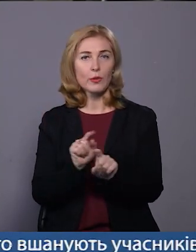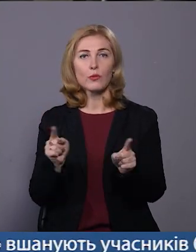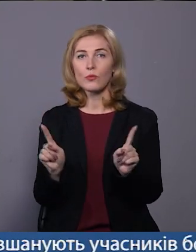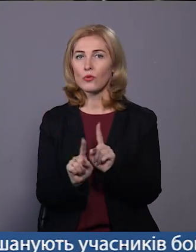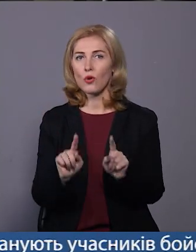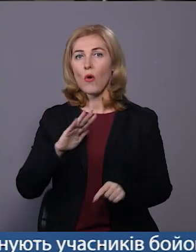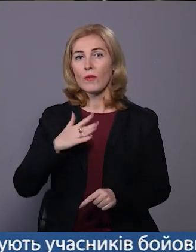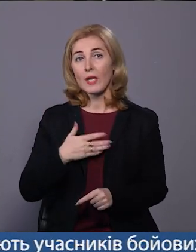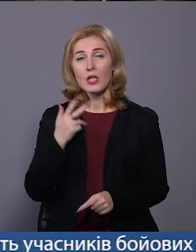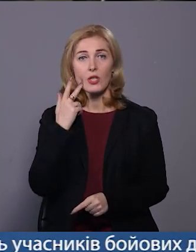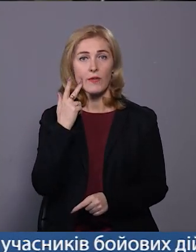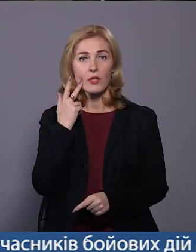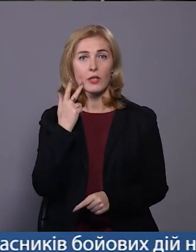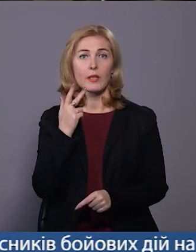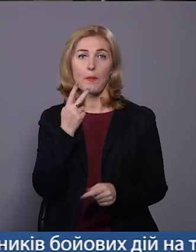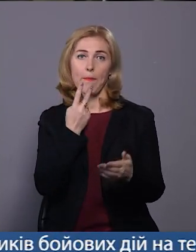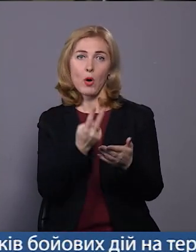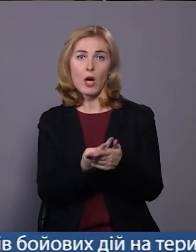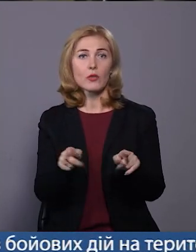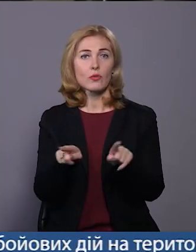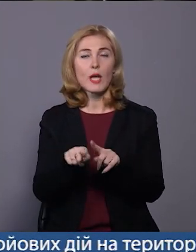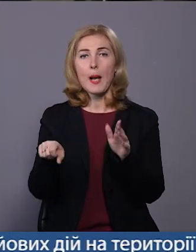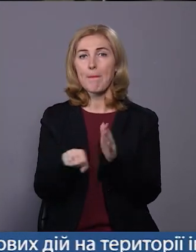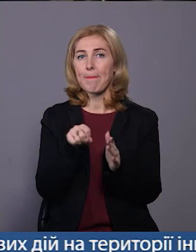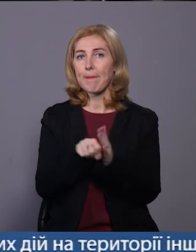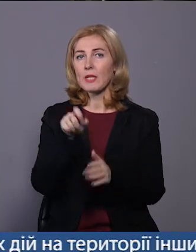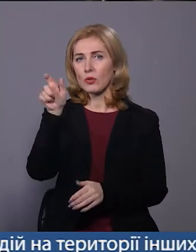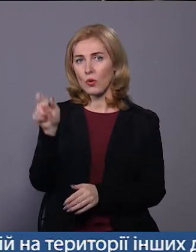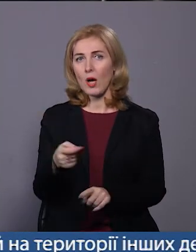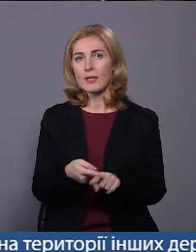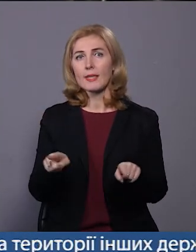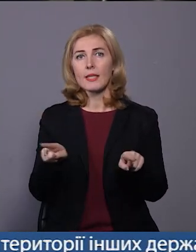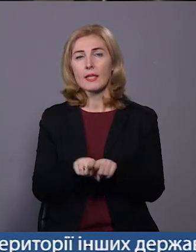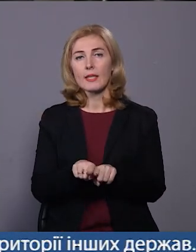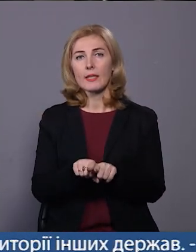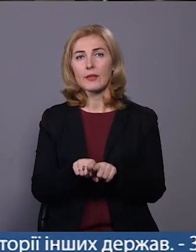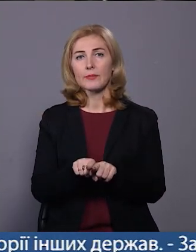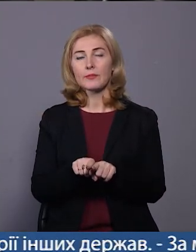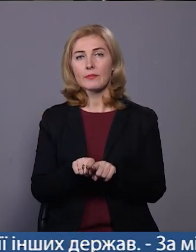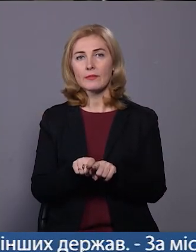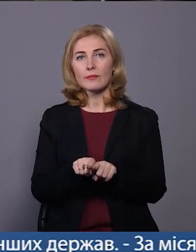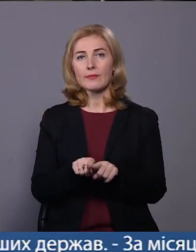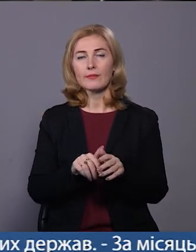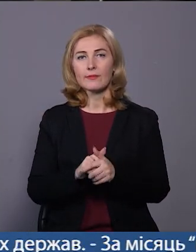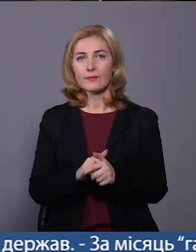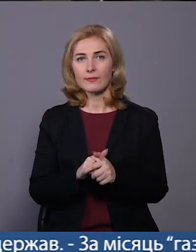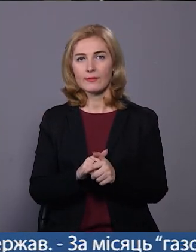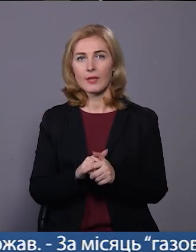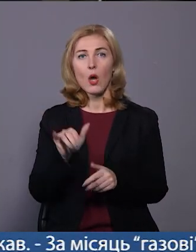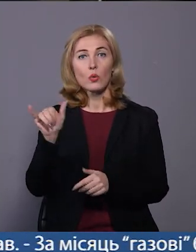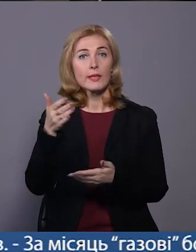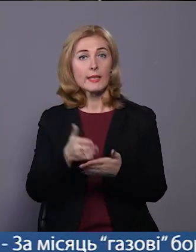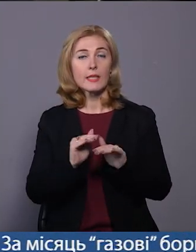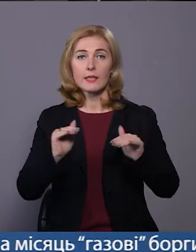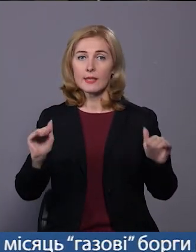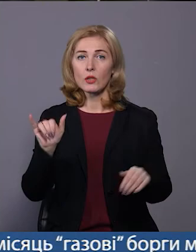в наших завжди, в світових фільмах показують цих бадюганів дуже плоско, це якісь такі дуболомні бики, торпеди, як нічого за ними нема. У них є